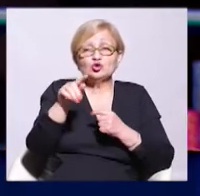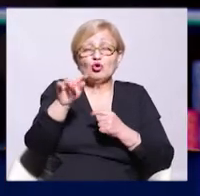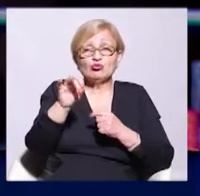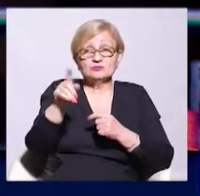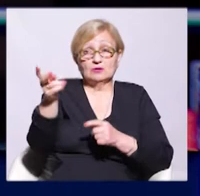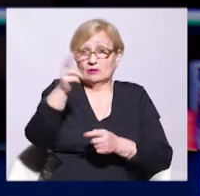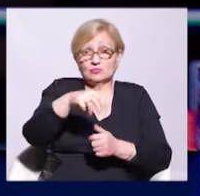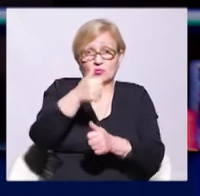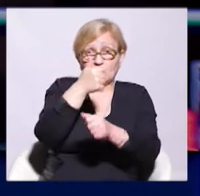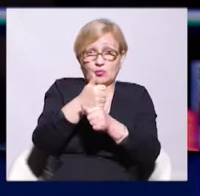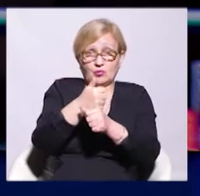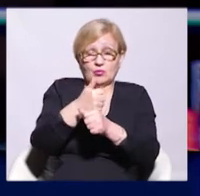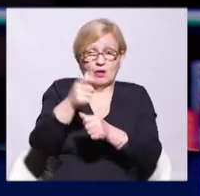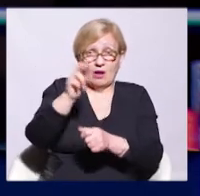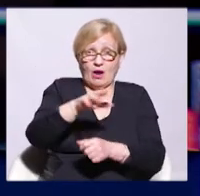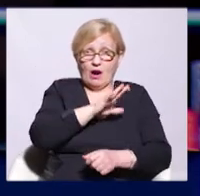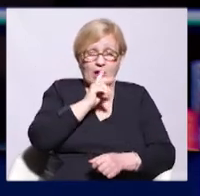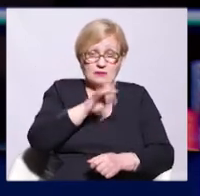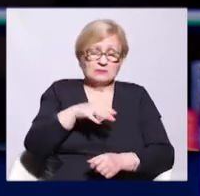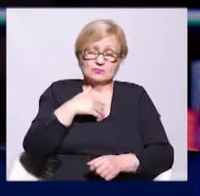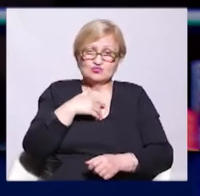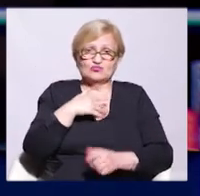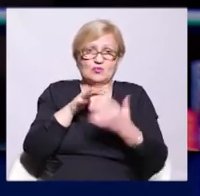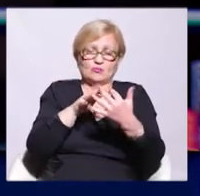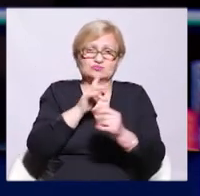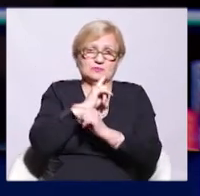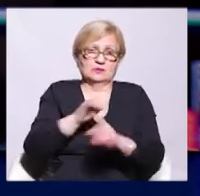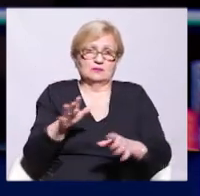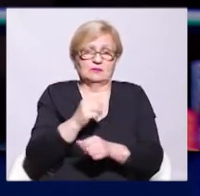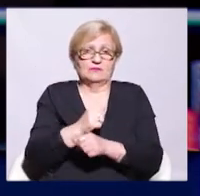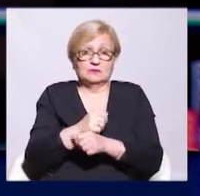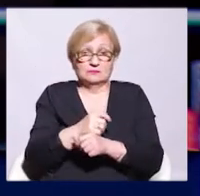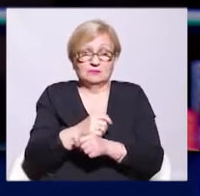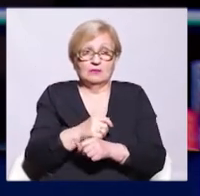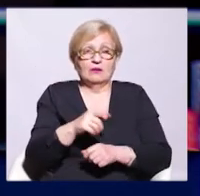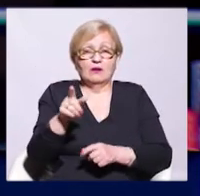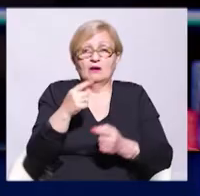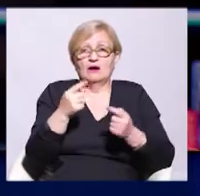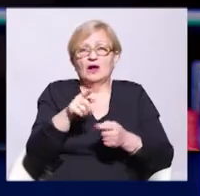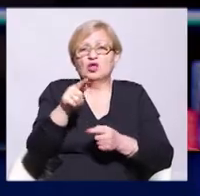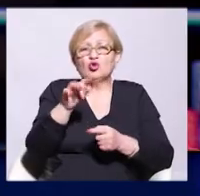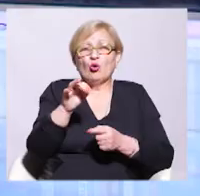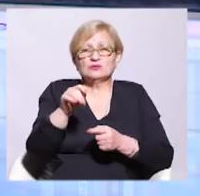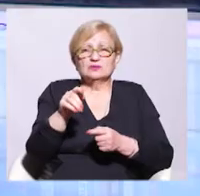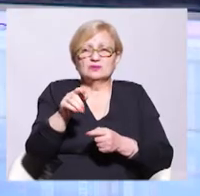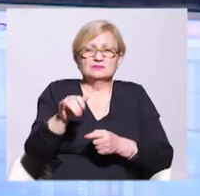არ გვესარდლა, ხმალს არ მოვკიდებთ ხელსაო. თორნიკე ერისთავი